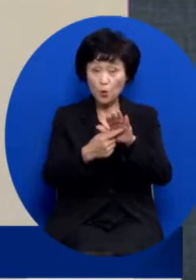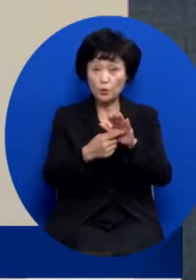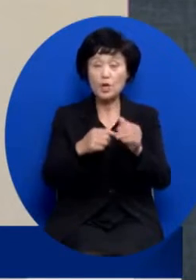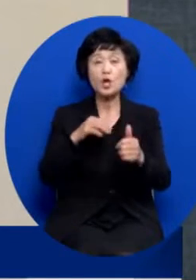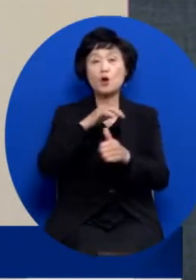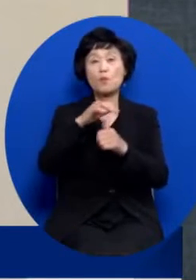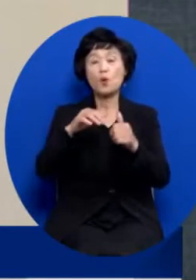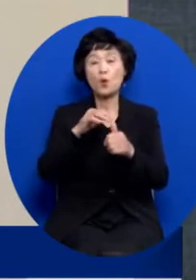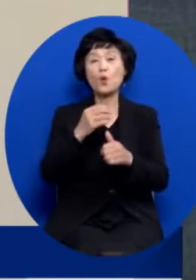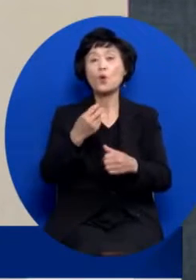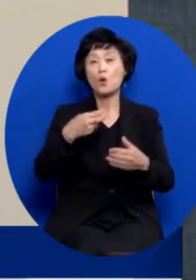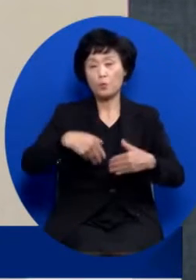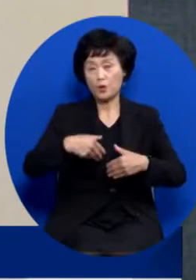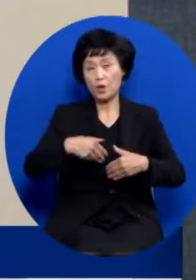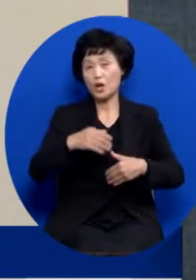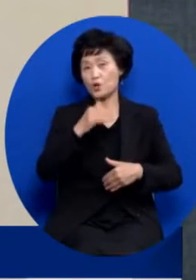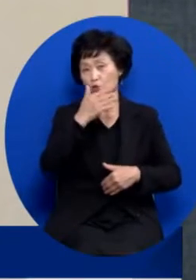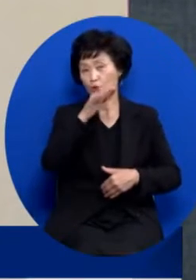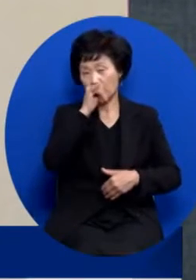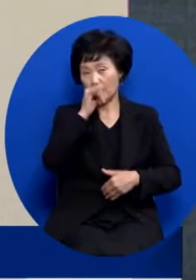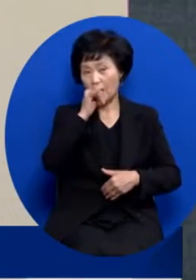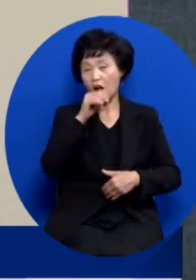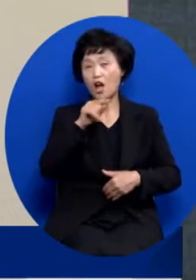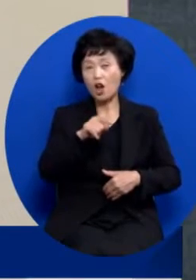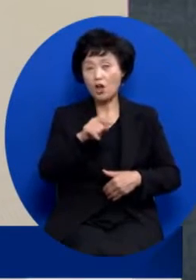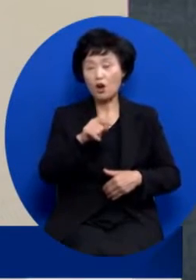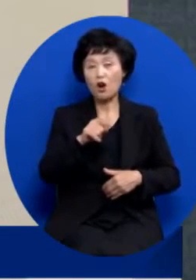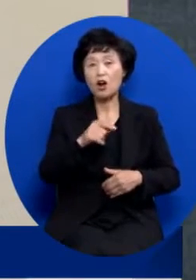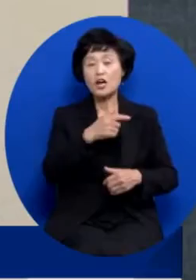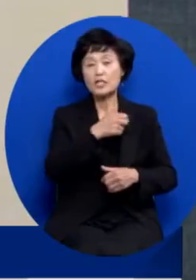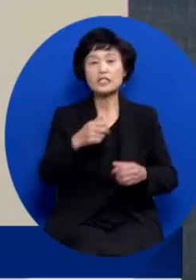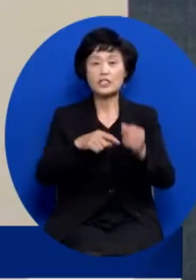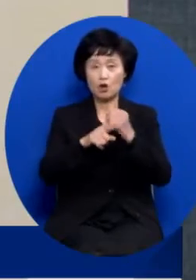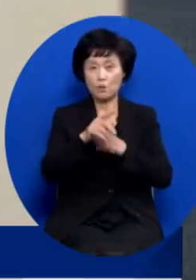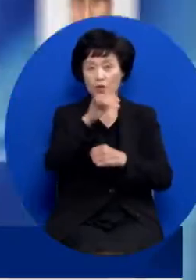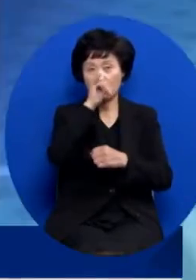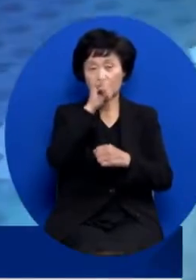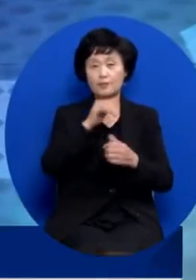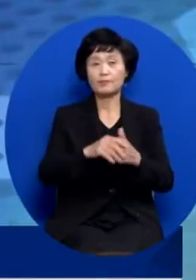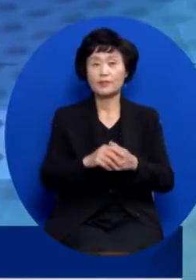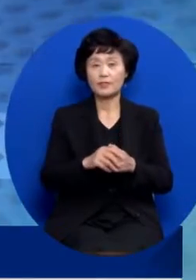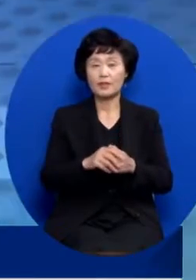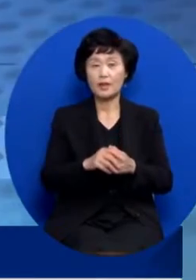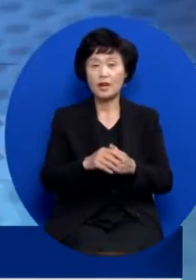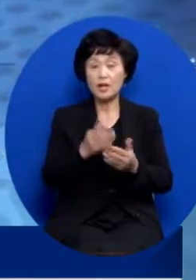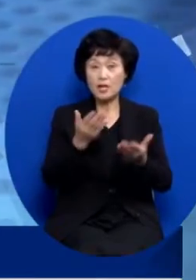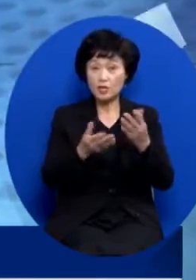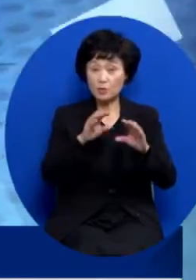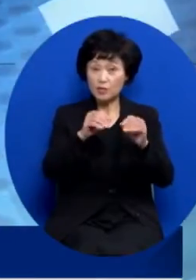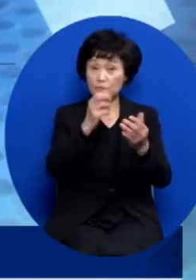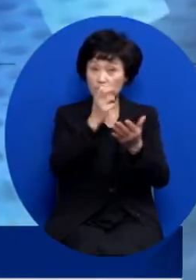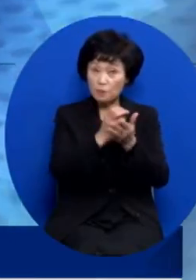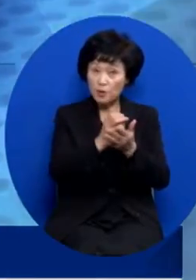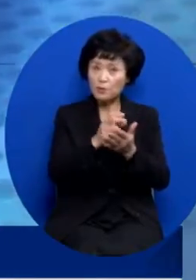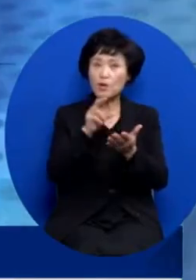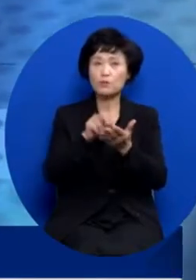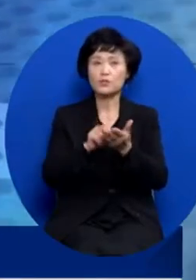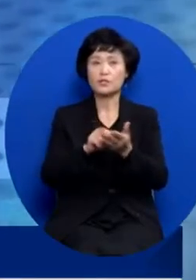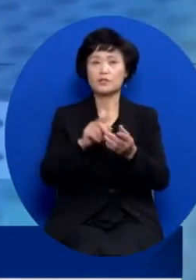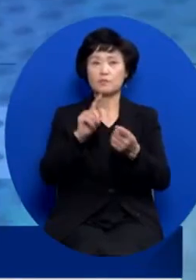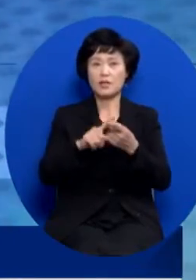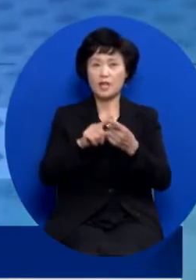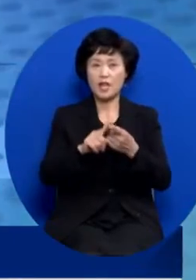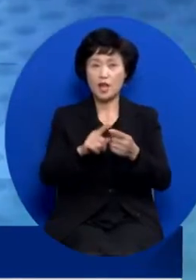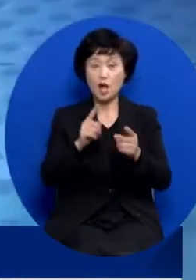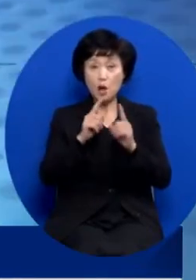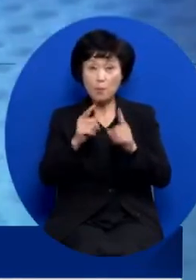필요가 있다고 판단한 점이 굉장히 커다란 의미가 있다고 생각합니다. 이 차별금지법의 문제점을 지적할